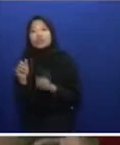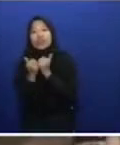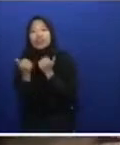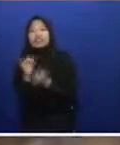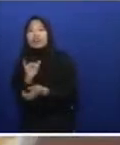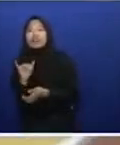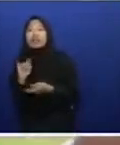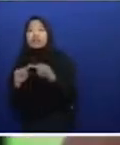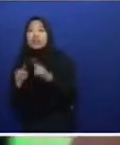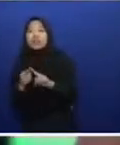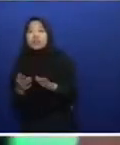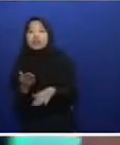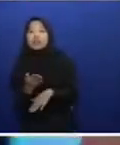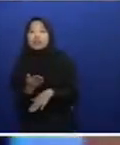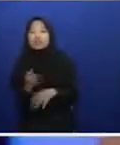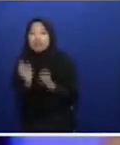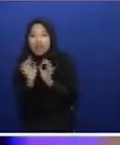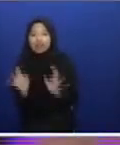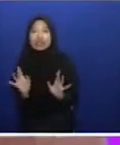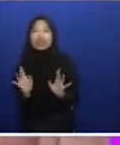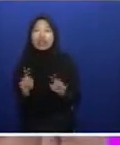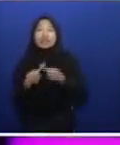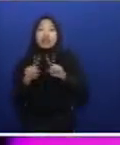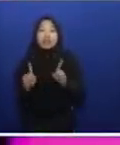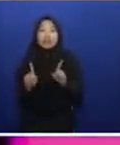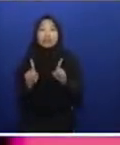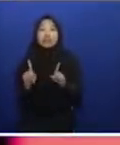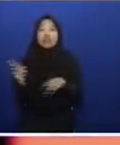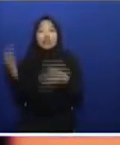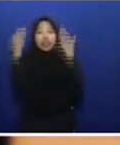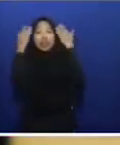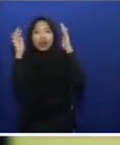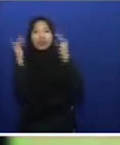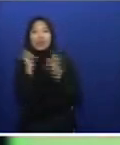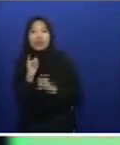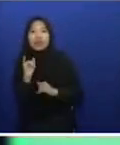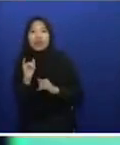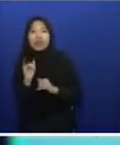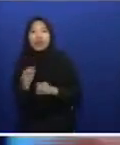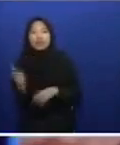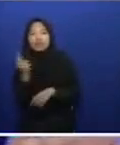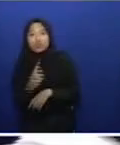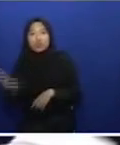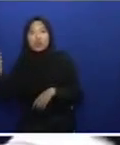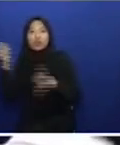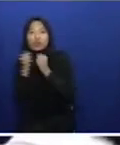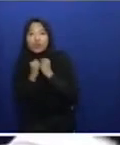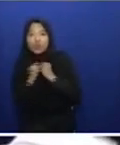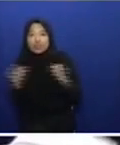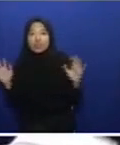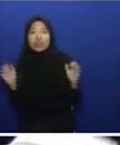Tapi kita tidak tahu kuasa Tuhan. Suatu saat, Andre, saya doakan kau menjadi seorang